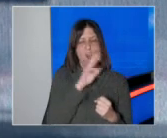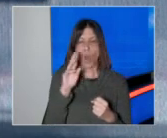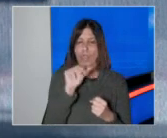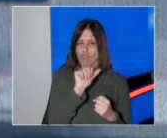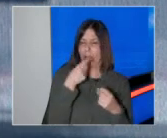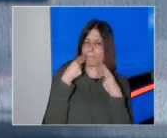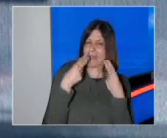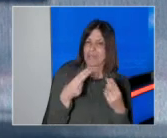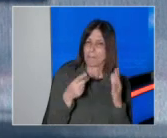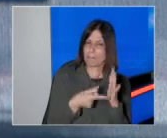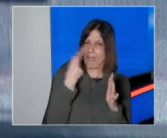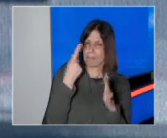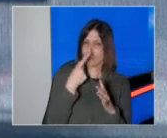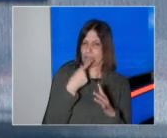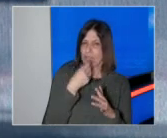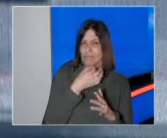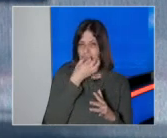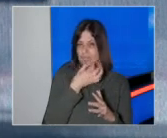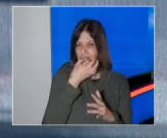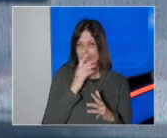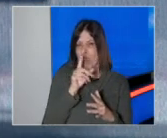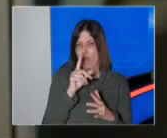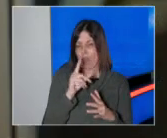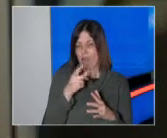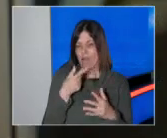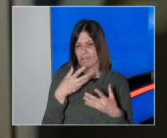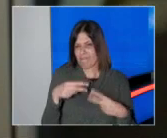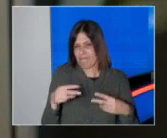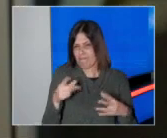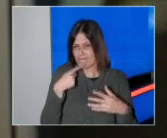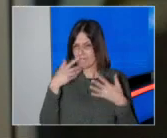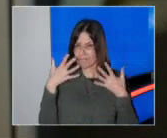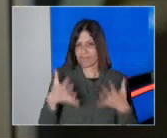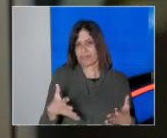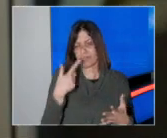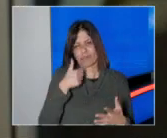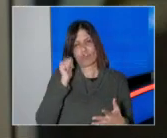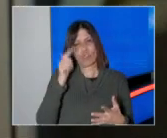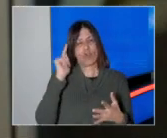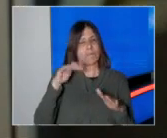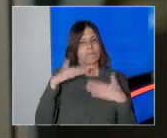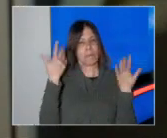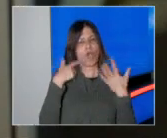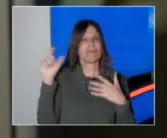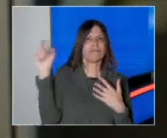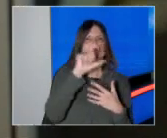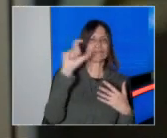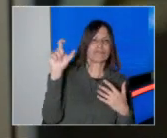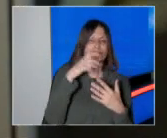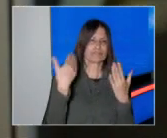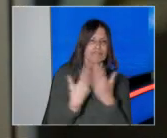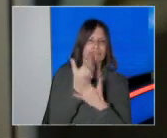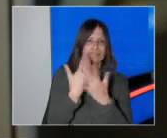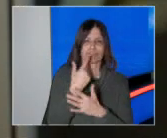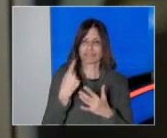לראשונה בקולו ולא חוסך שבטו, הנה. שלשום בבוקר נחשפנו לכותרות דרמטיות,